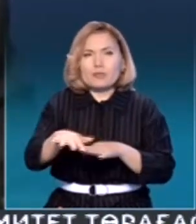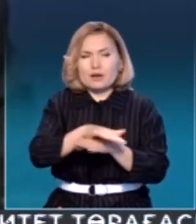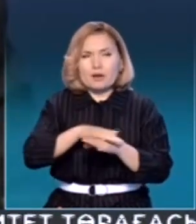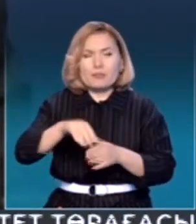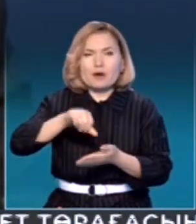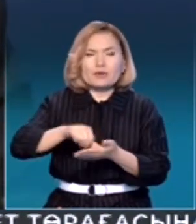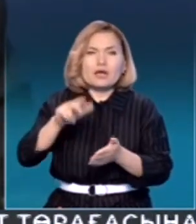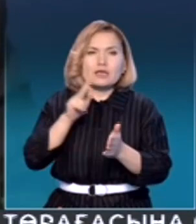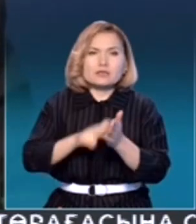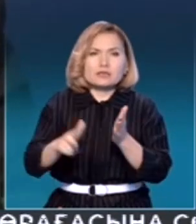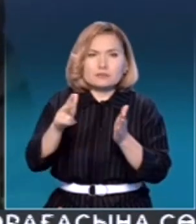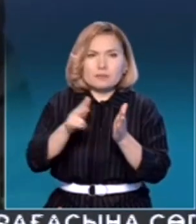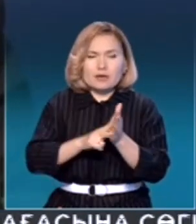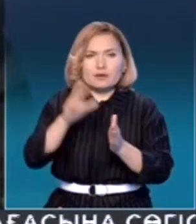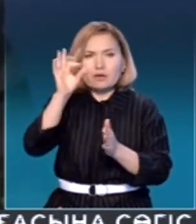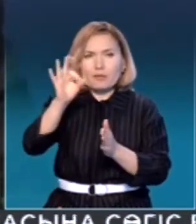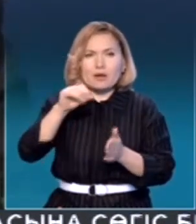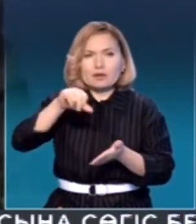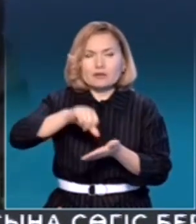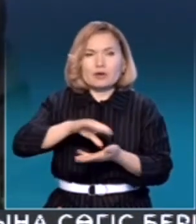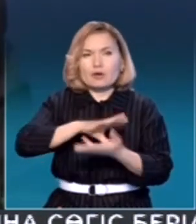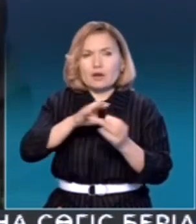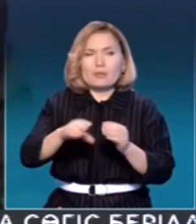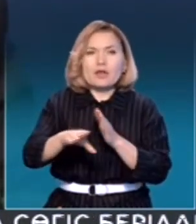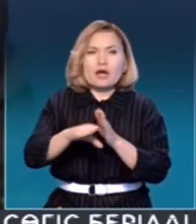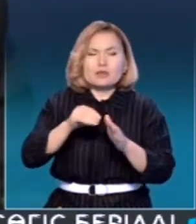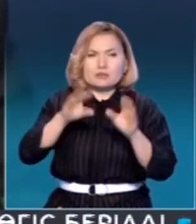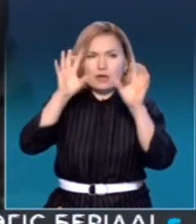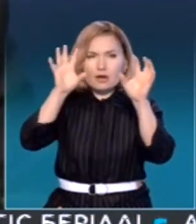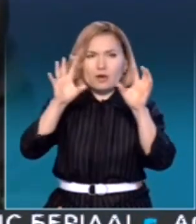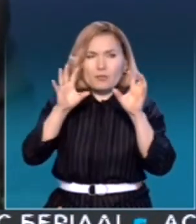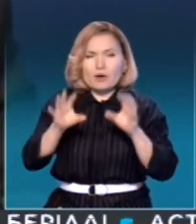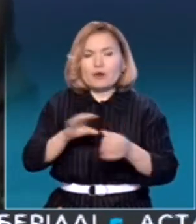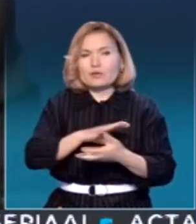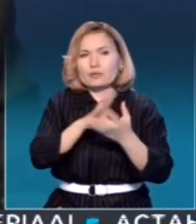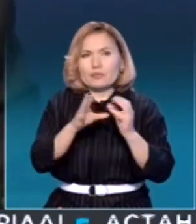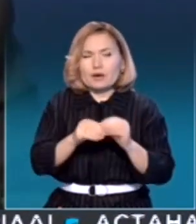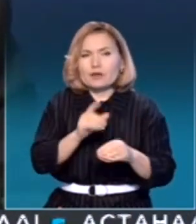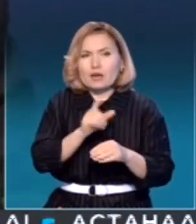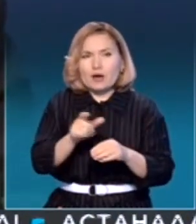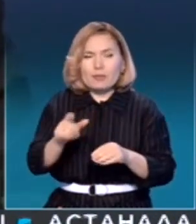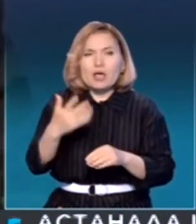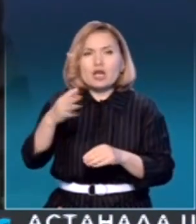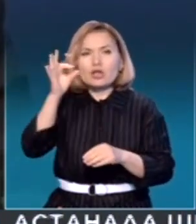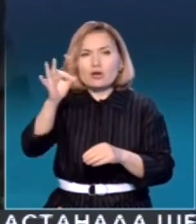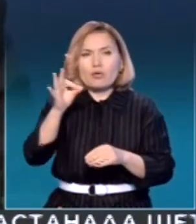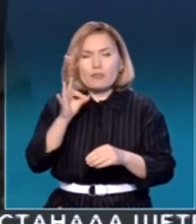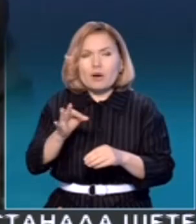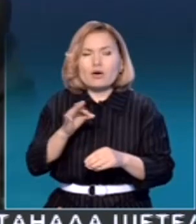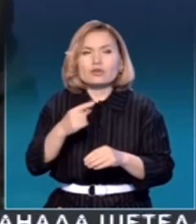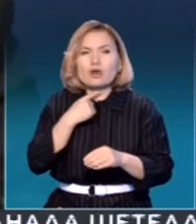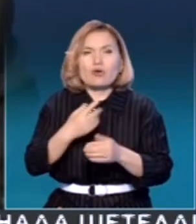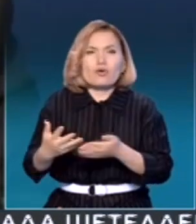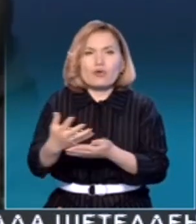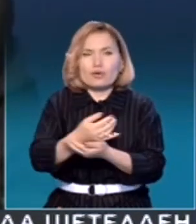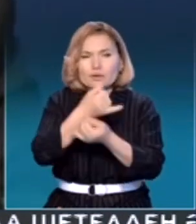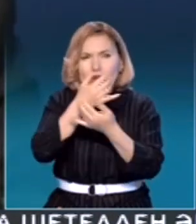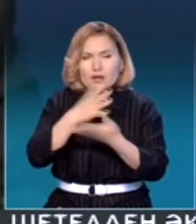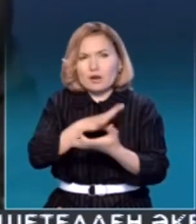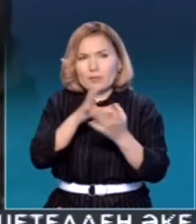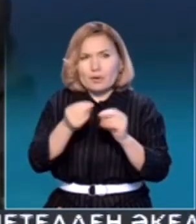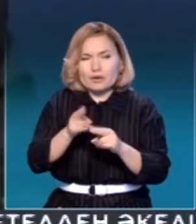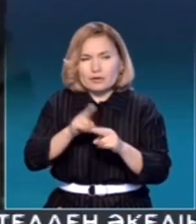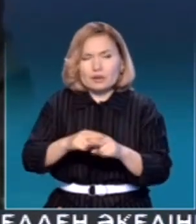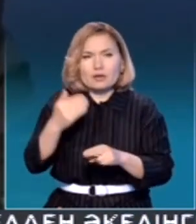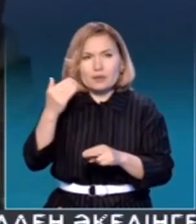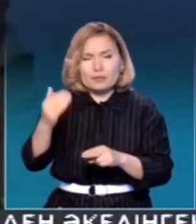сайлауға 88,9% қатысты. Сайлау туралы заңнамаға сәйкес кандидаттардың ешқайсы 50%-дық межеден аспаған үшін ең көп